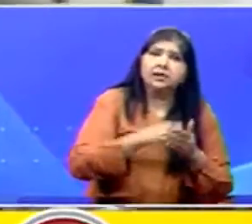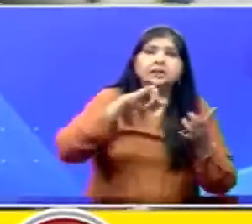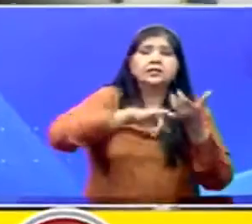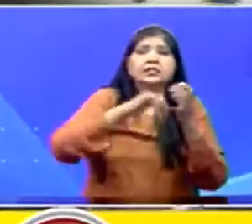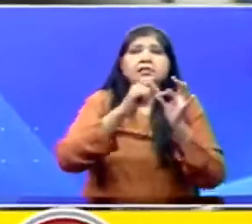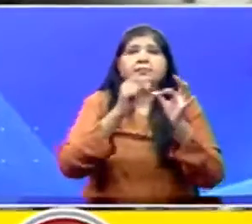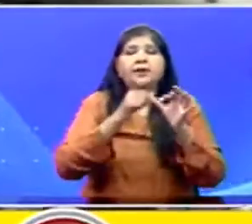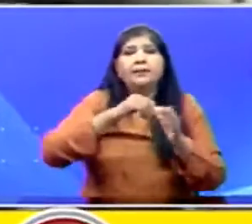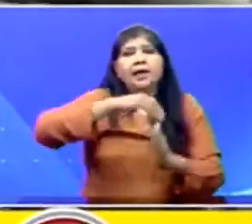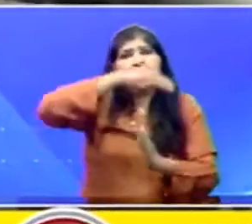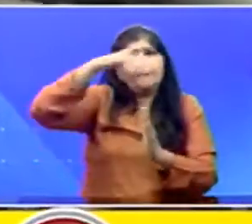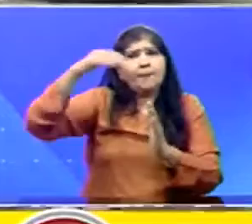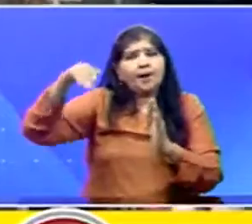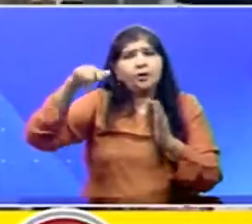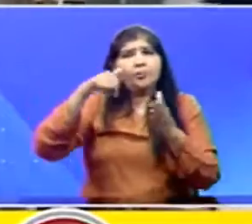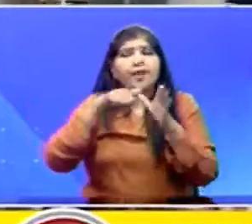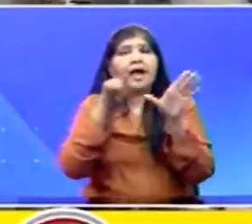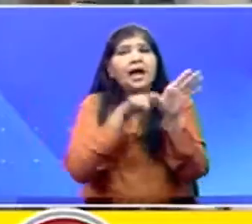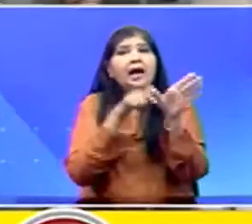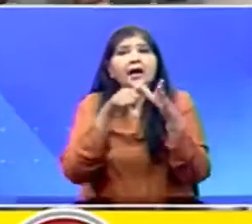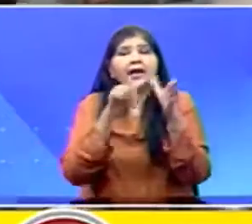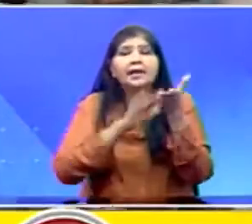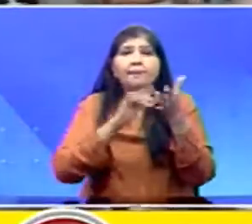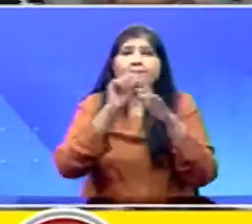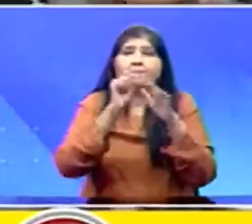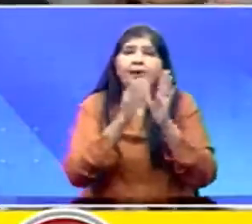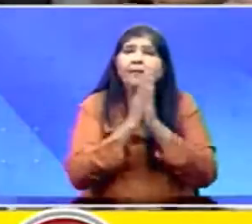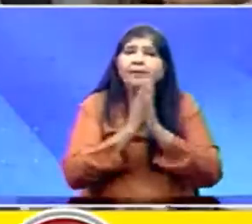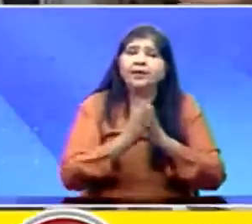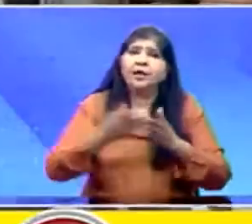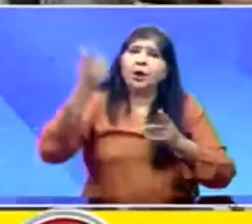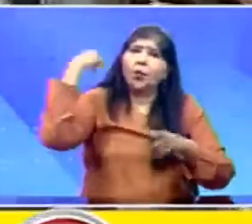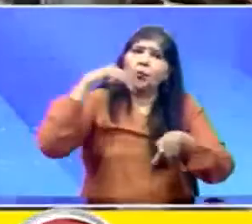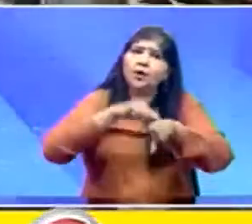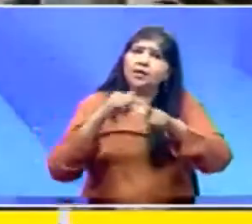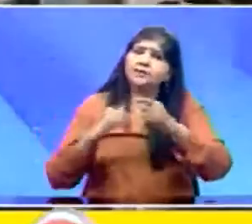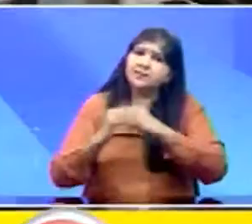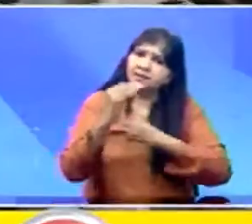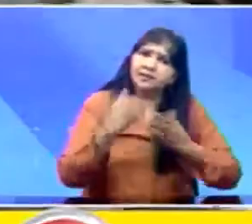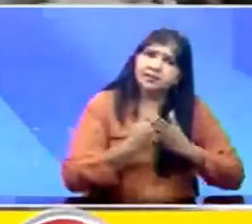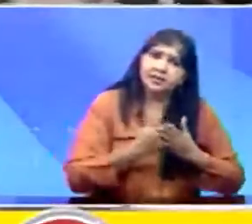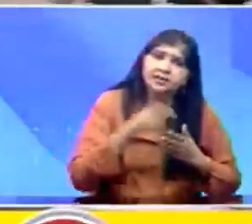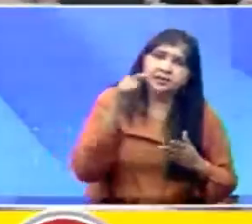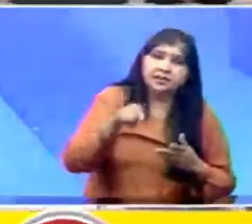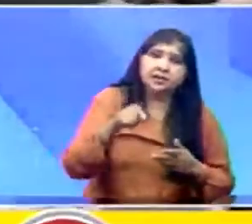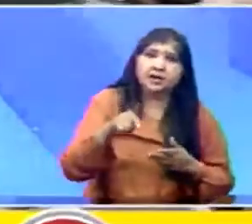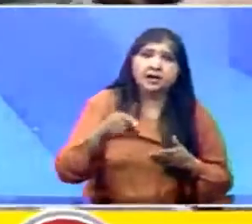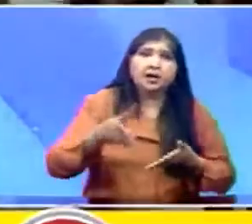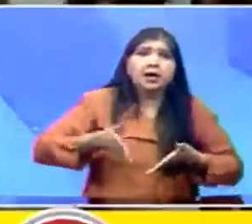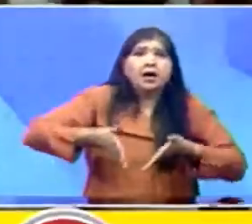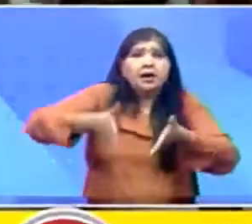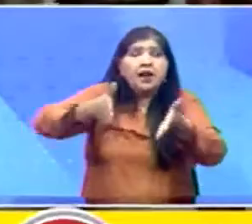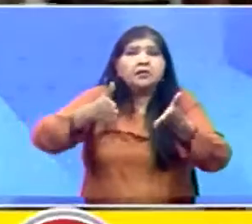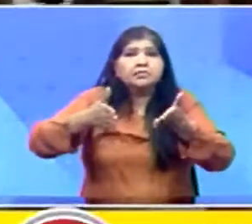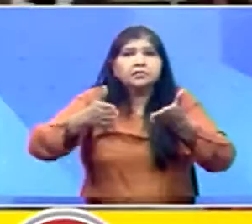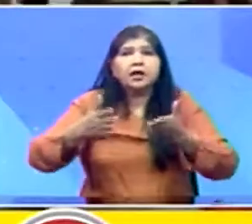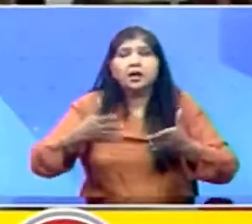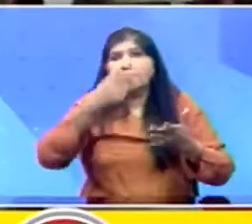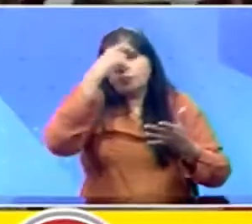अयप्पा के दर्सन करने के लिए ये यात्रा तब से चल रही है जब ये रास्ता पूरी तरह